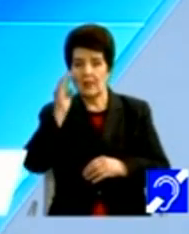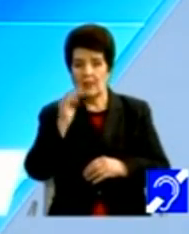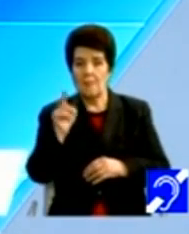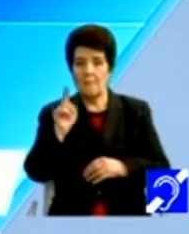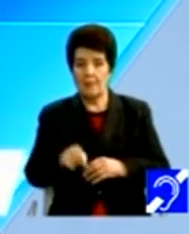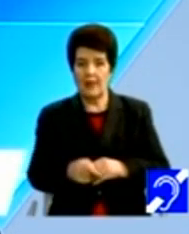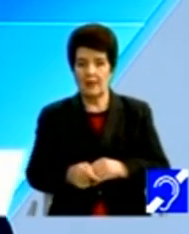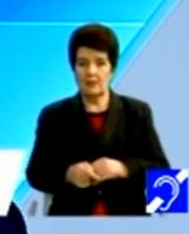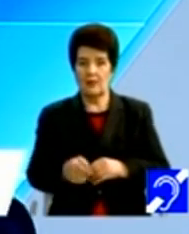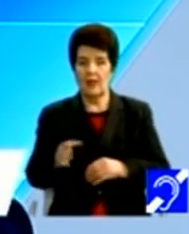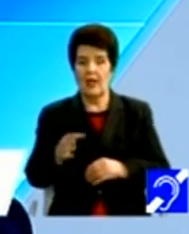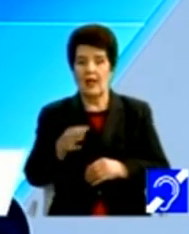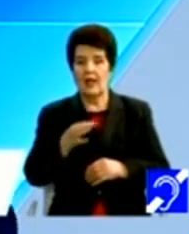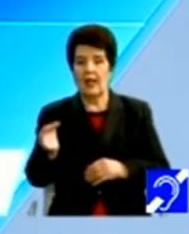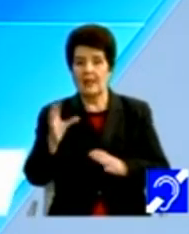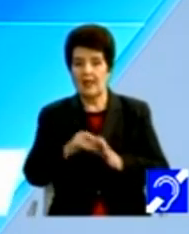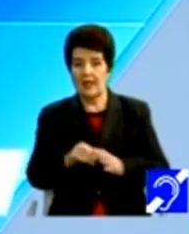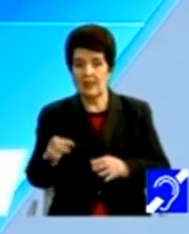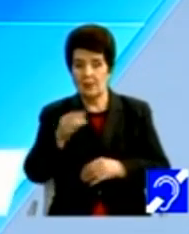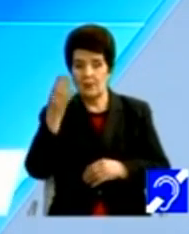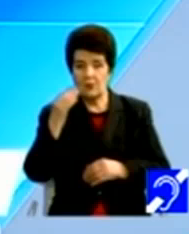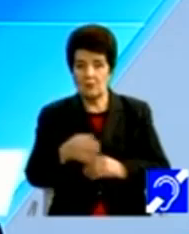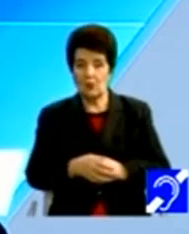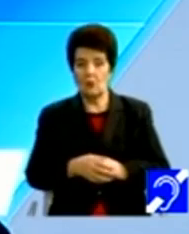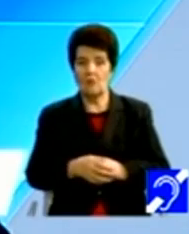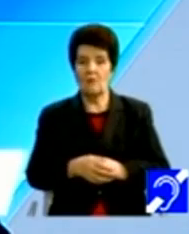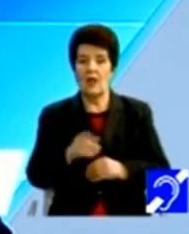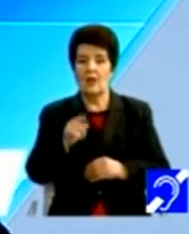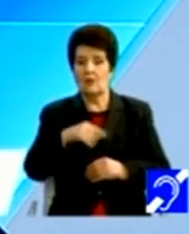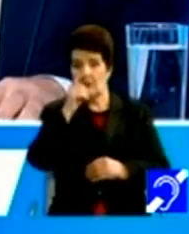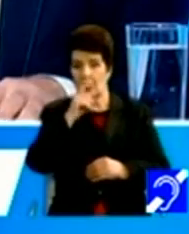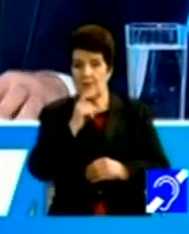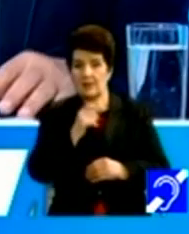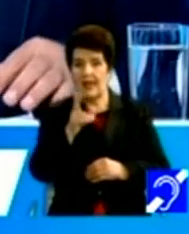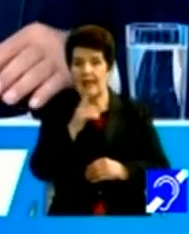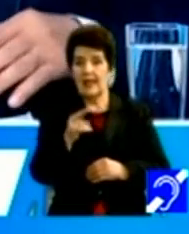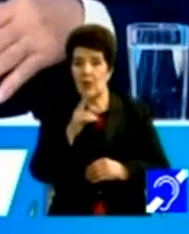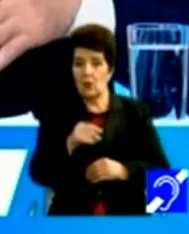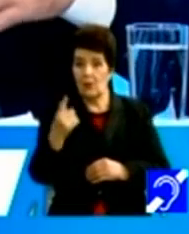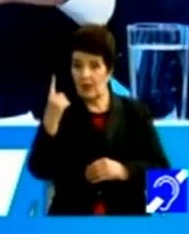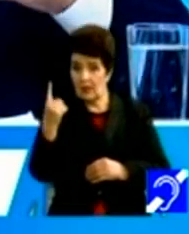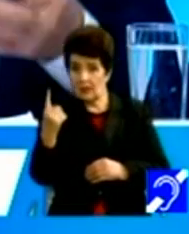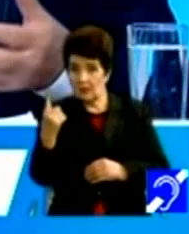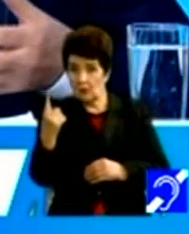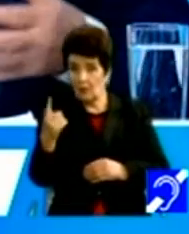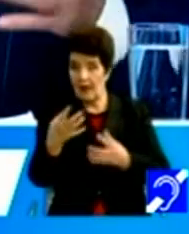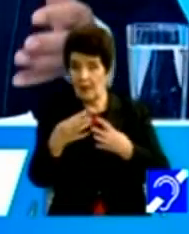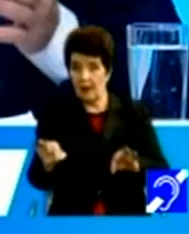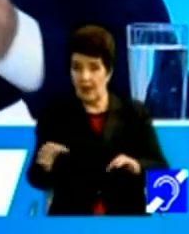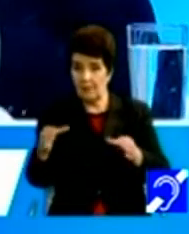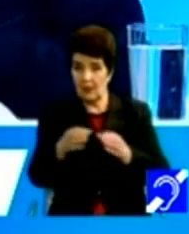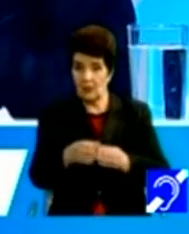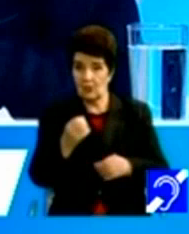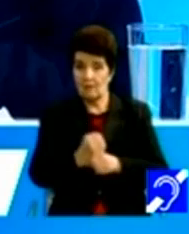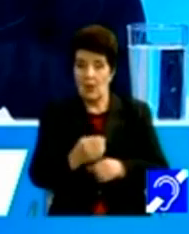pentru reintegritatea Republicii Moldova. Dar eu nu înțeleg un lucru, domn Țicu, cum dintr-un partid liberal s-au